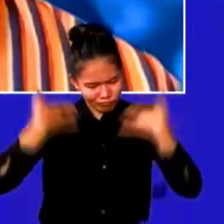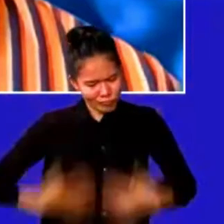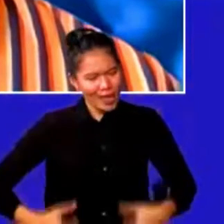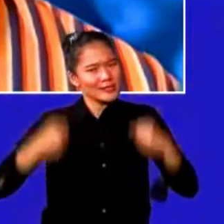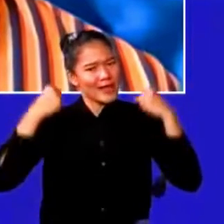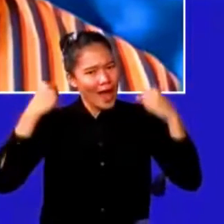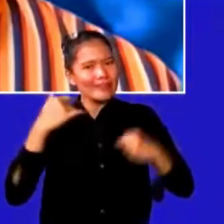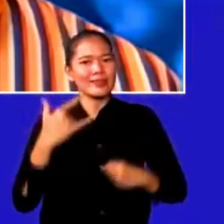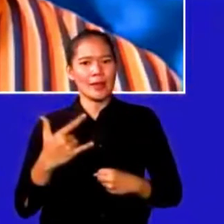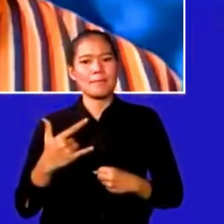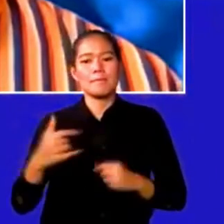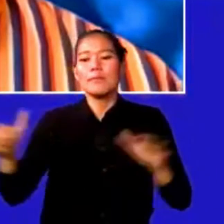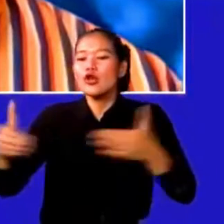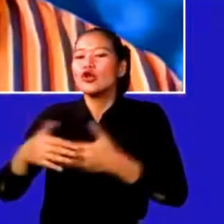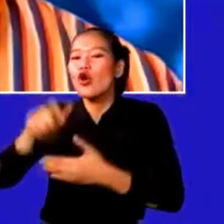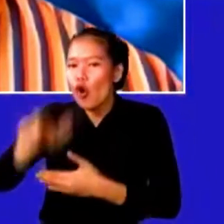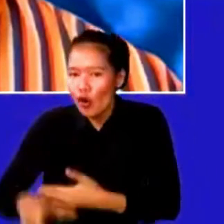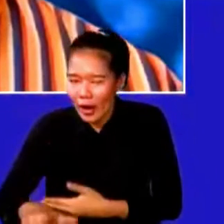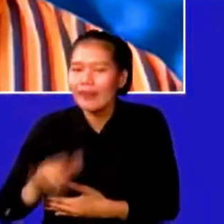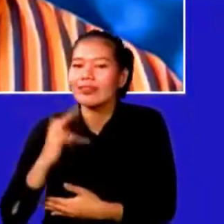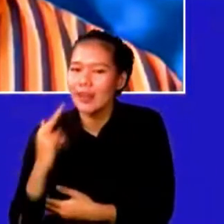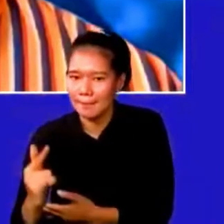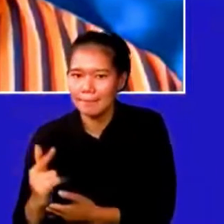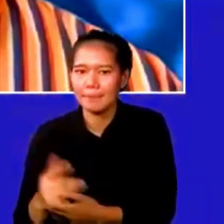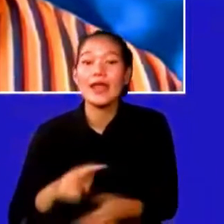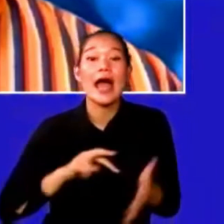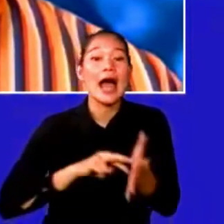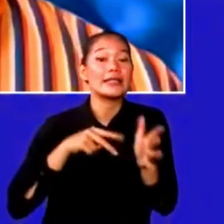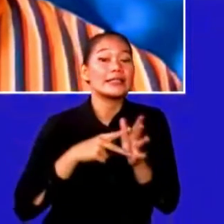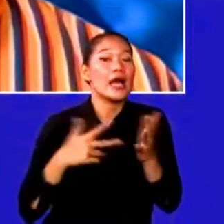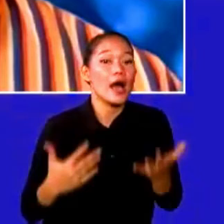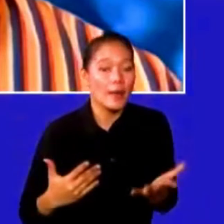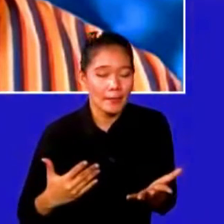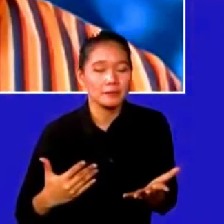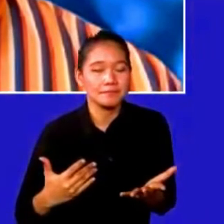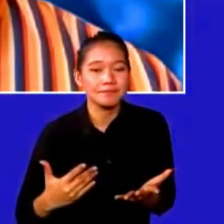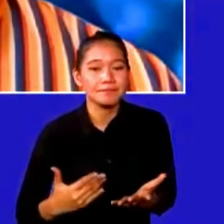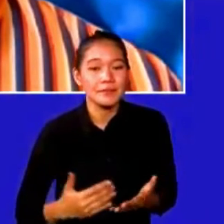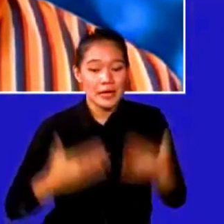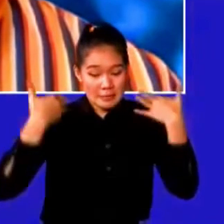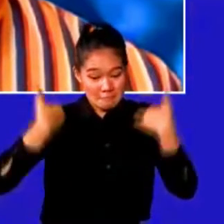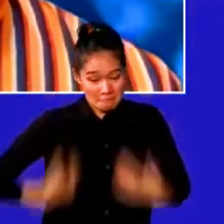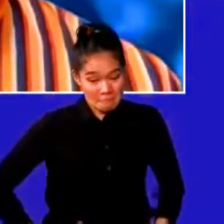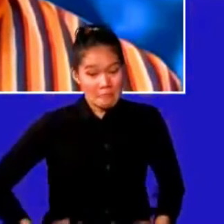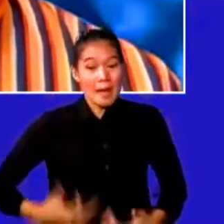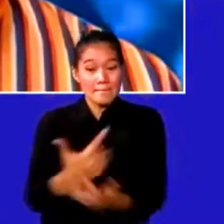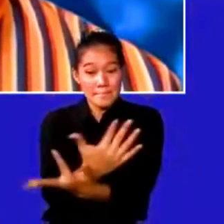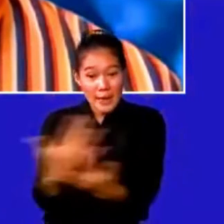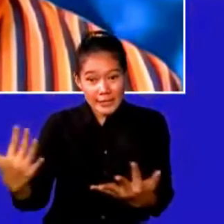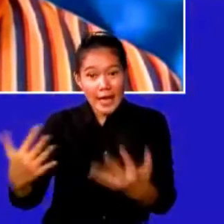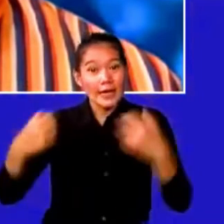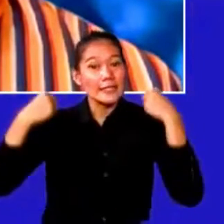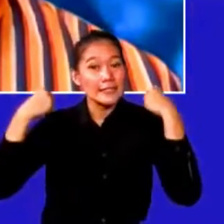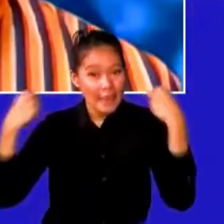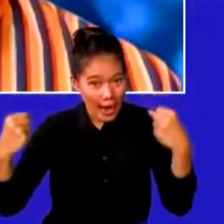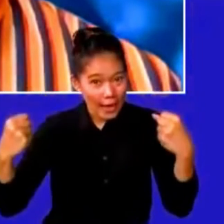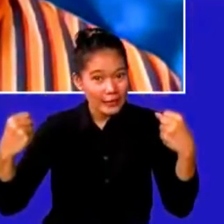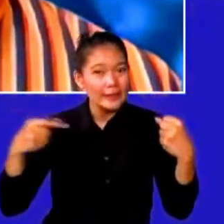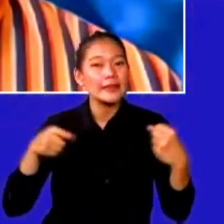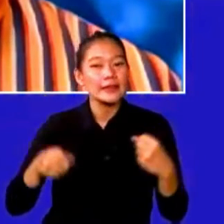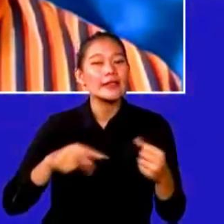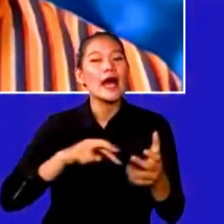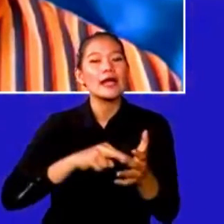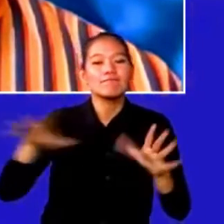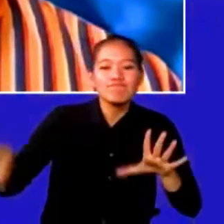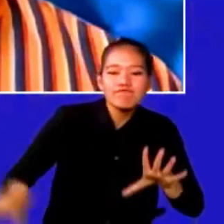diri dan juga kesehatan orang lain artinya komitmen untuk menjaga kesehatan publik atau public health ini